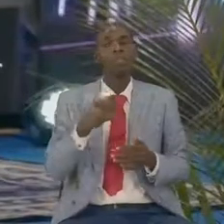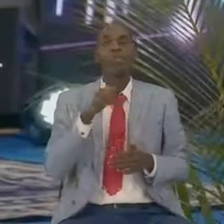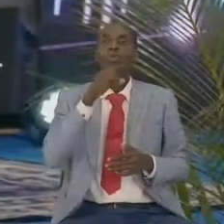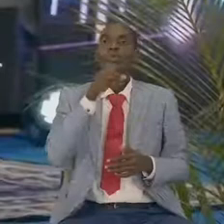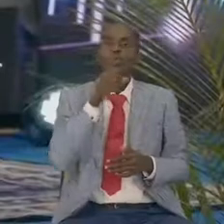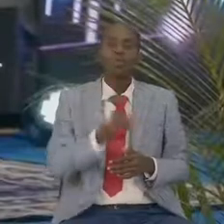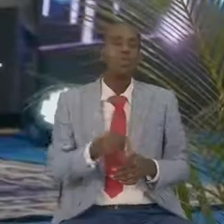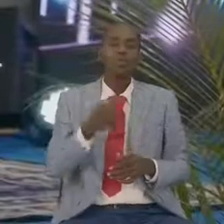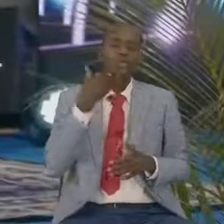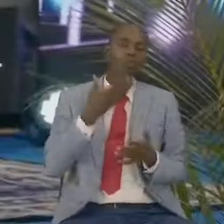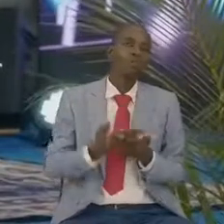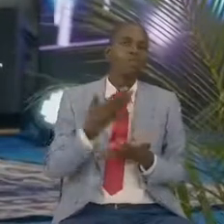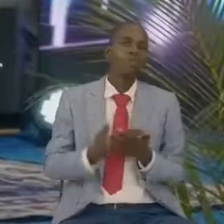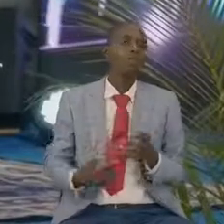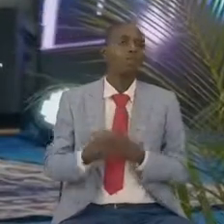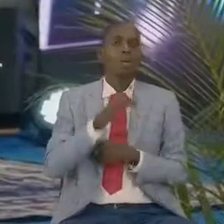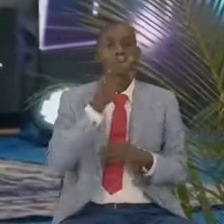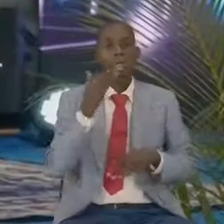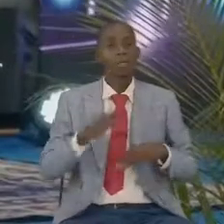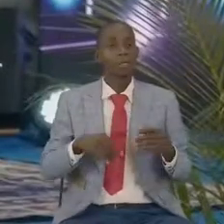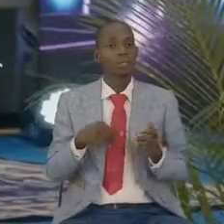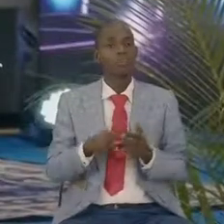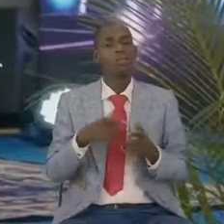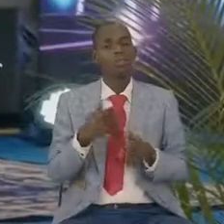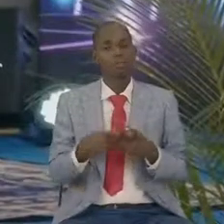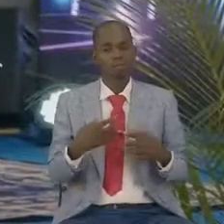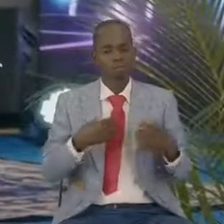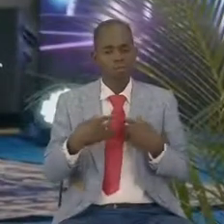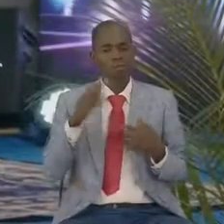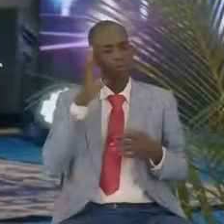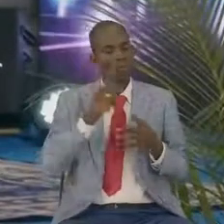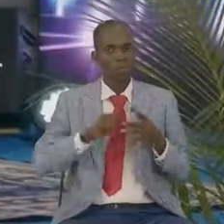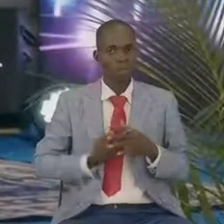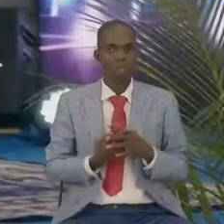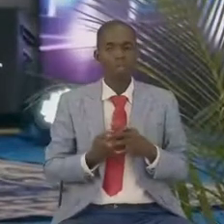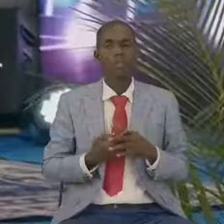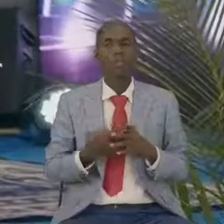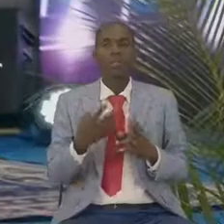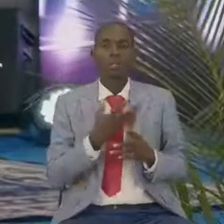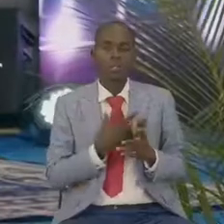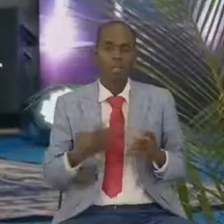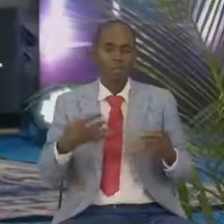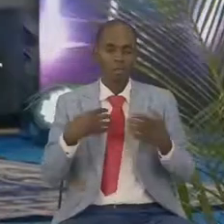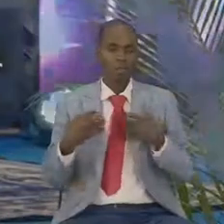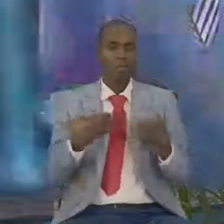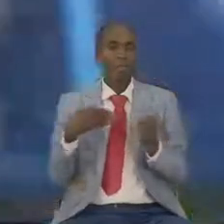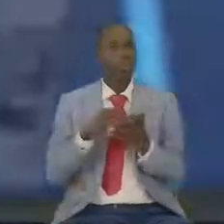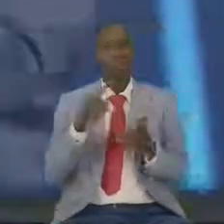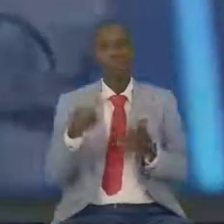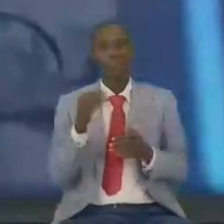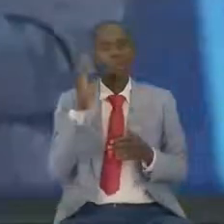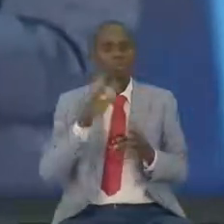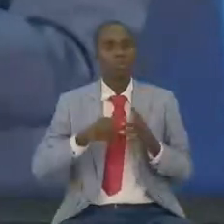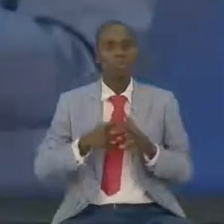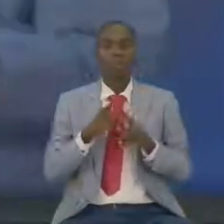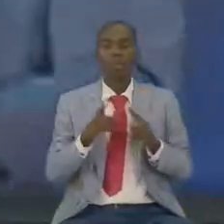jours. Si tu penses de cette manière, les murmures vont commencer, les plaintes vont commencer. Et les plaintes vont commencer. Mais vers